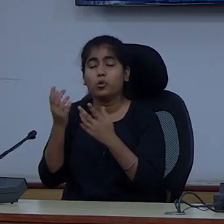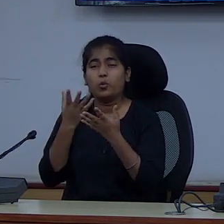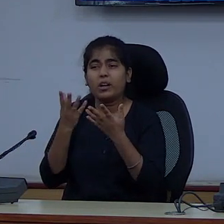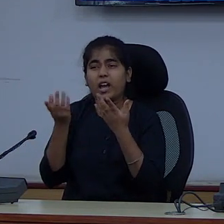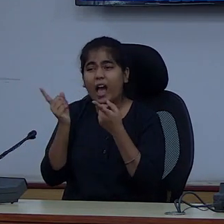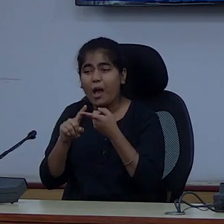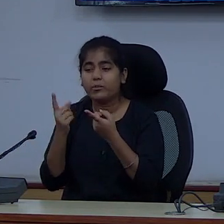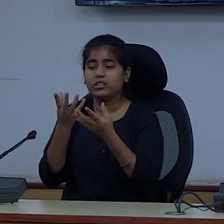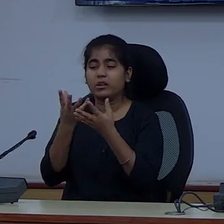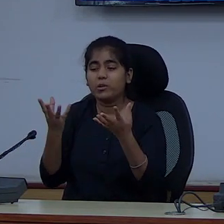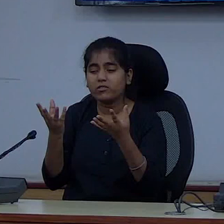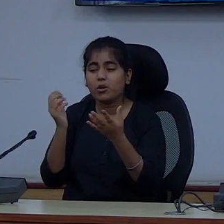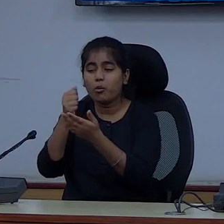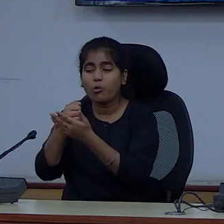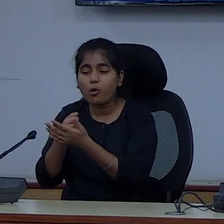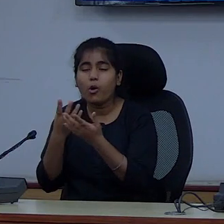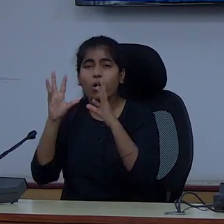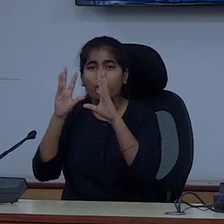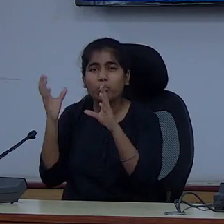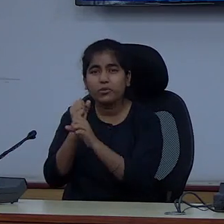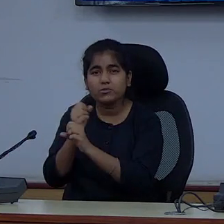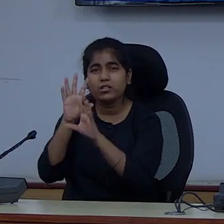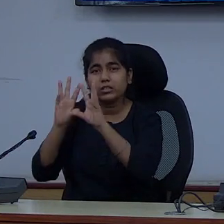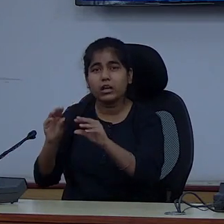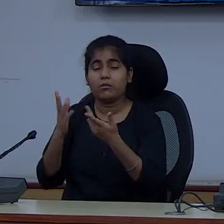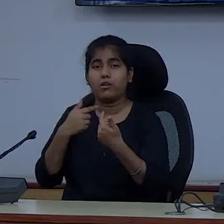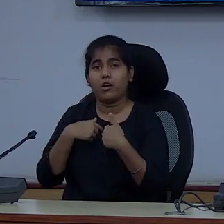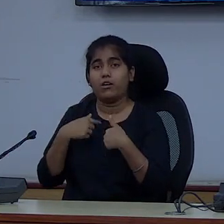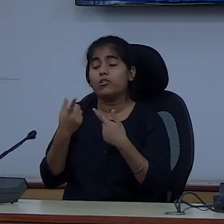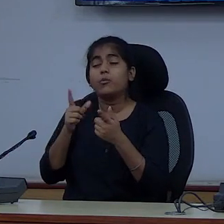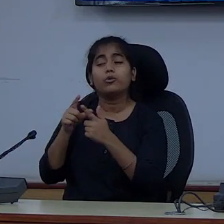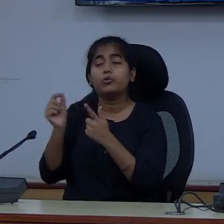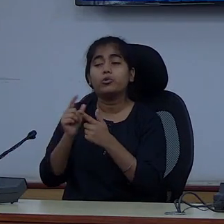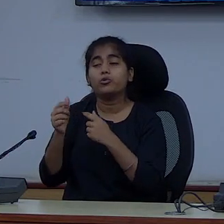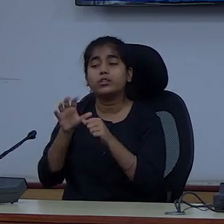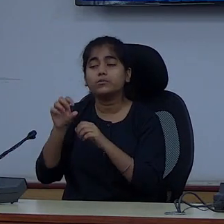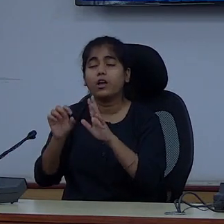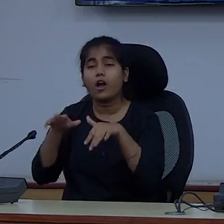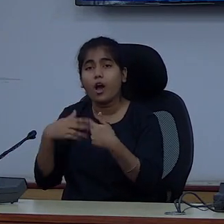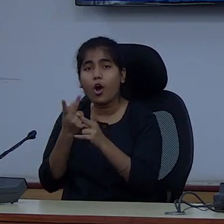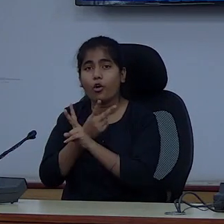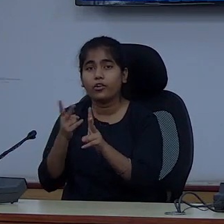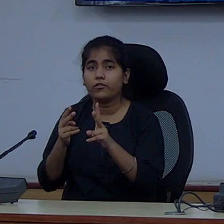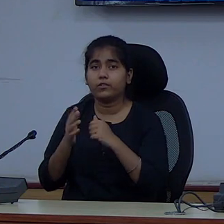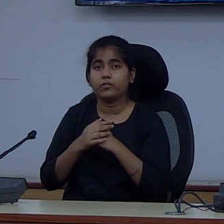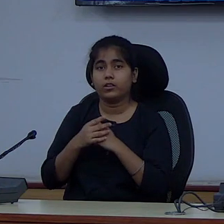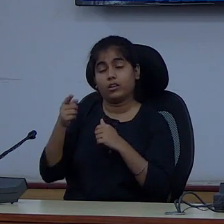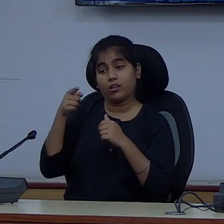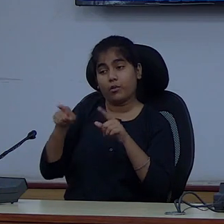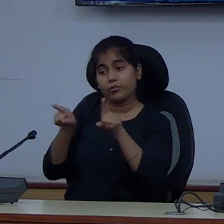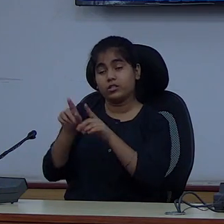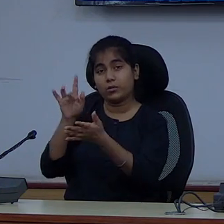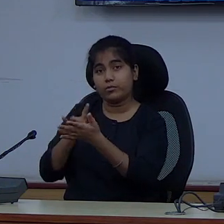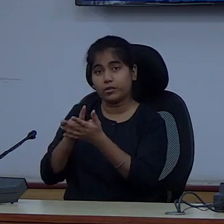और देश में हम भी चाहते हैं कि इस तरीके के काम हम भी करें, लेकिन जो संसाधनों की एक अवेलेबिलिटी है जो उन तक नहीं प्राप्त हो पाती है, ऐसी स्थिति में फिर वहाँ पर